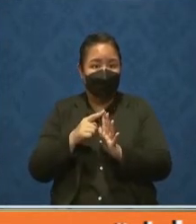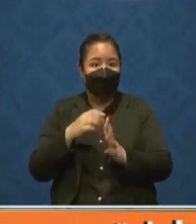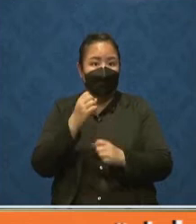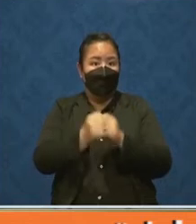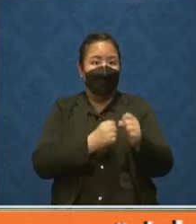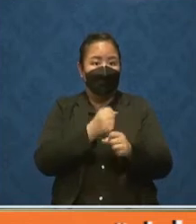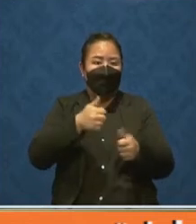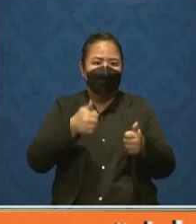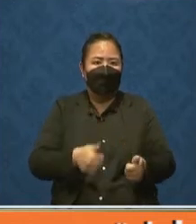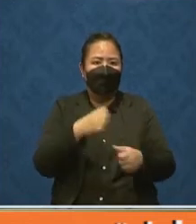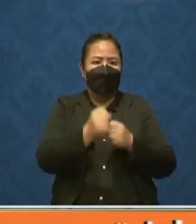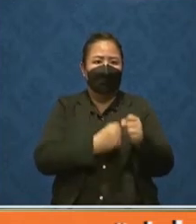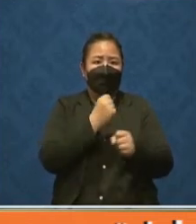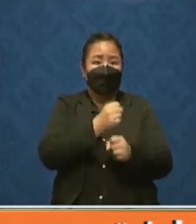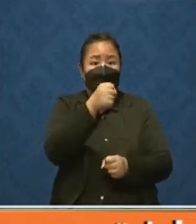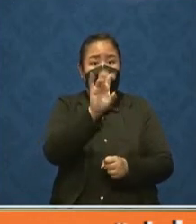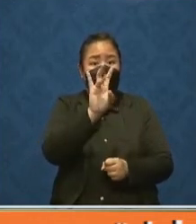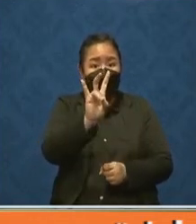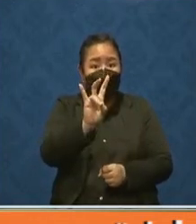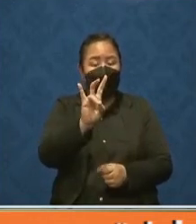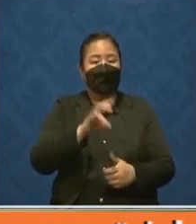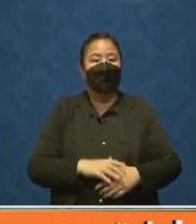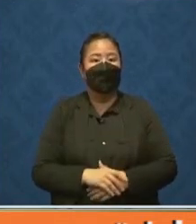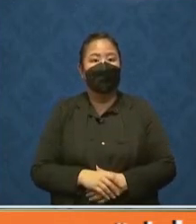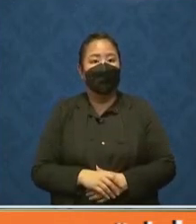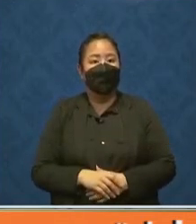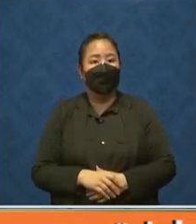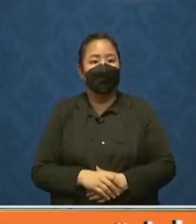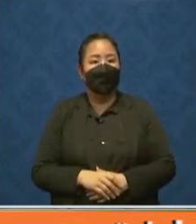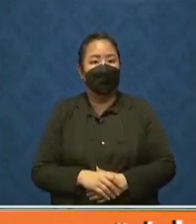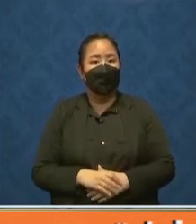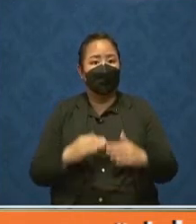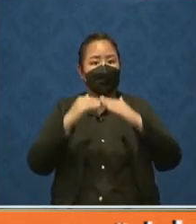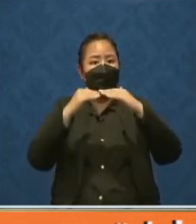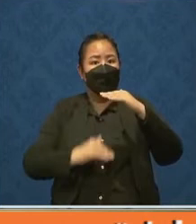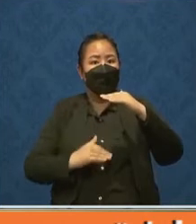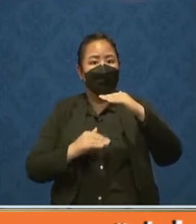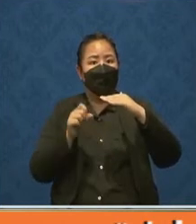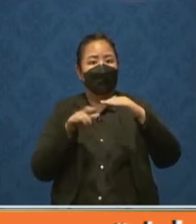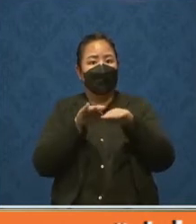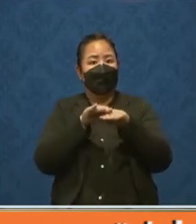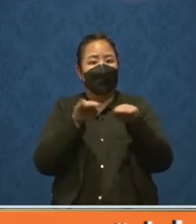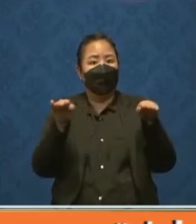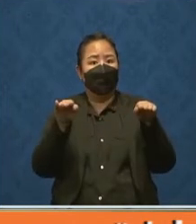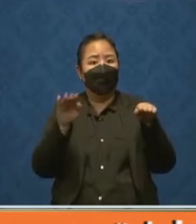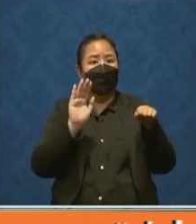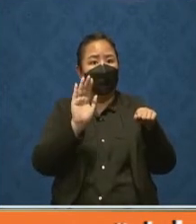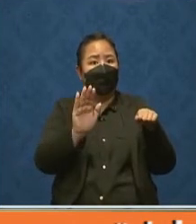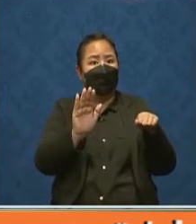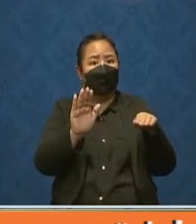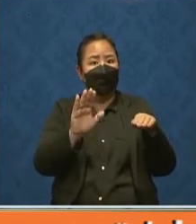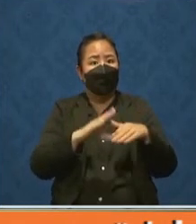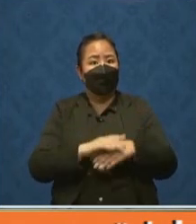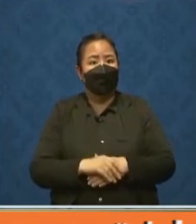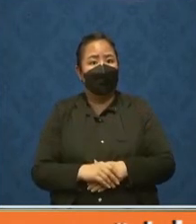17ผมถามไปแล้วครับว่าอายุ17เนี่ยเป็นการต่ํากว่ามาตรฐานสแตนดาร์ดใด